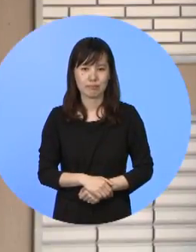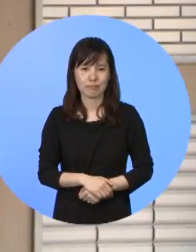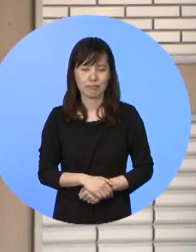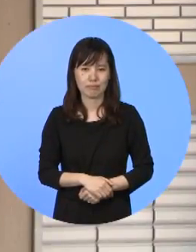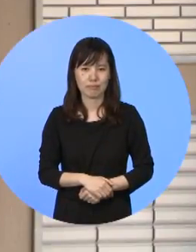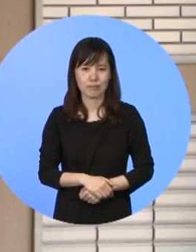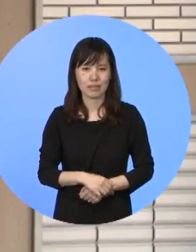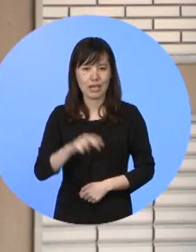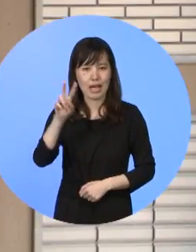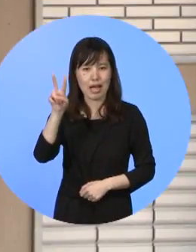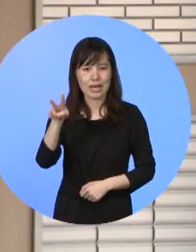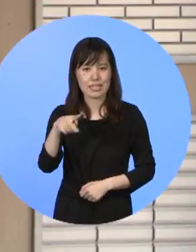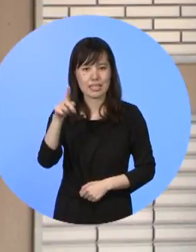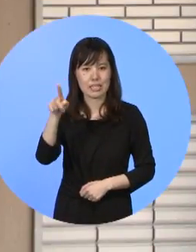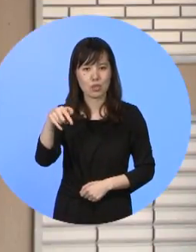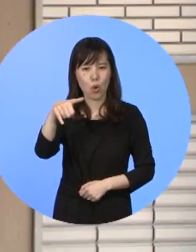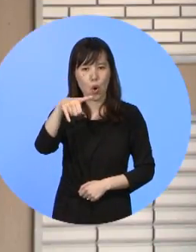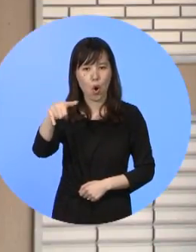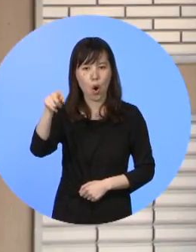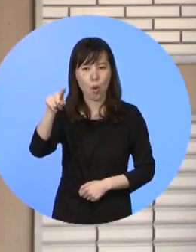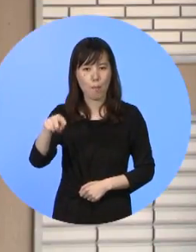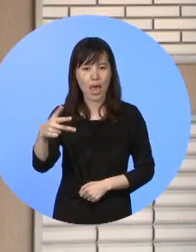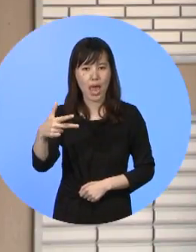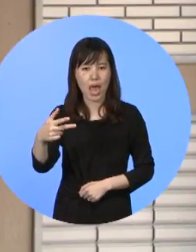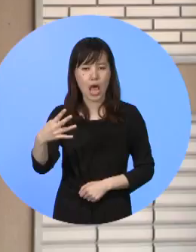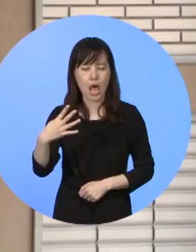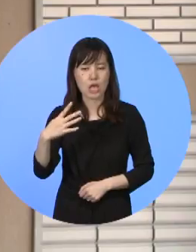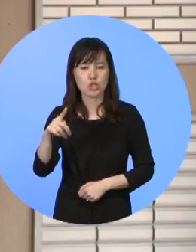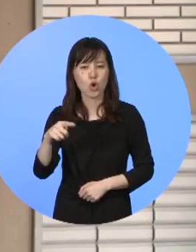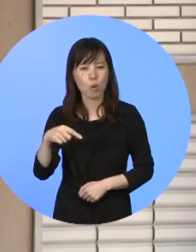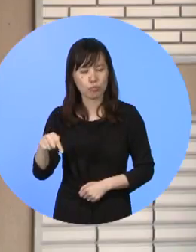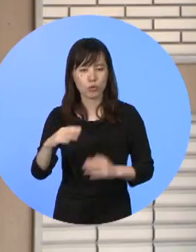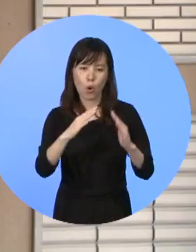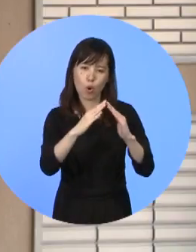ということでそのリノベーションされたお宅にお邪魔しました。